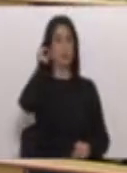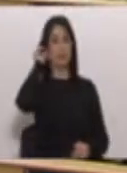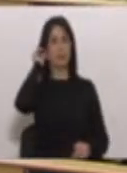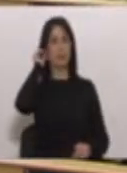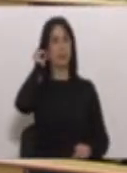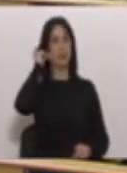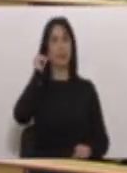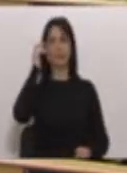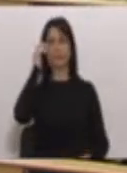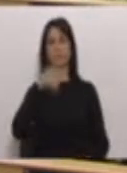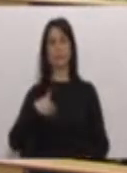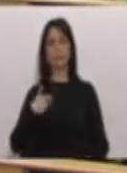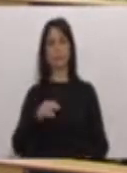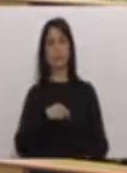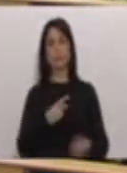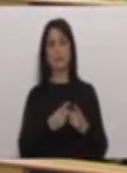მოგესალმებით კოლეგებო.